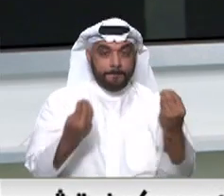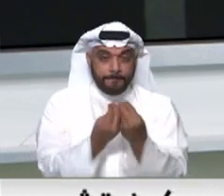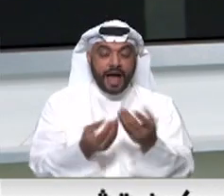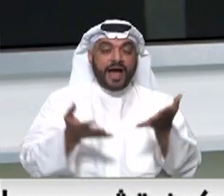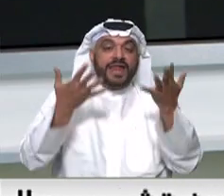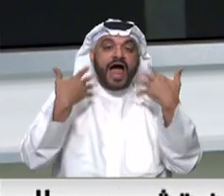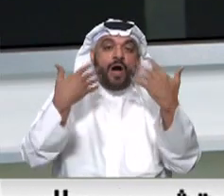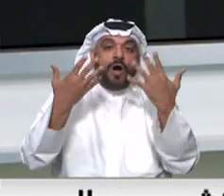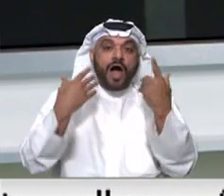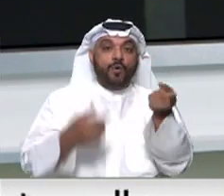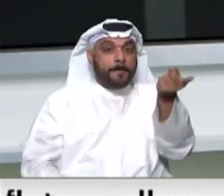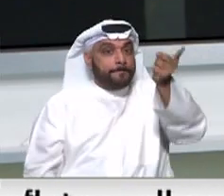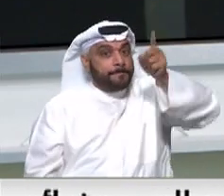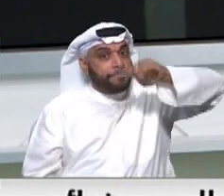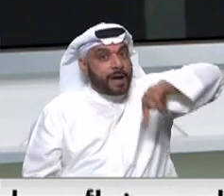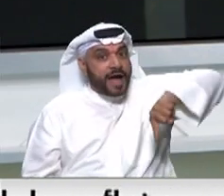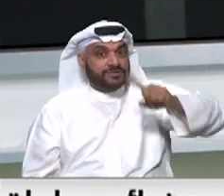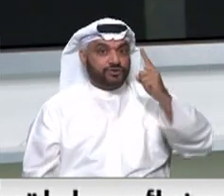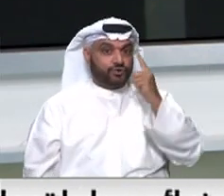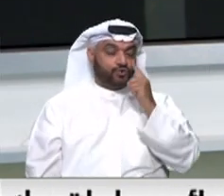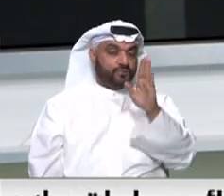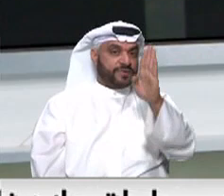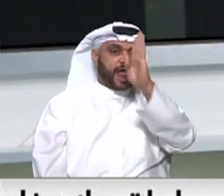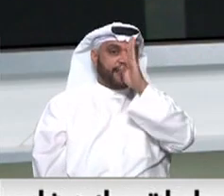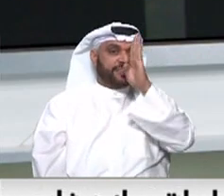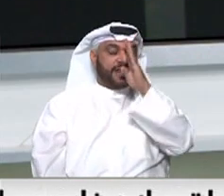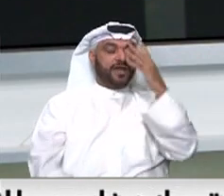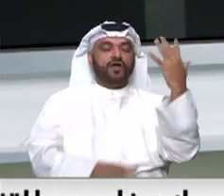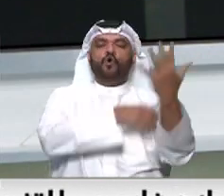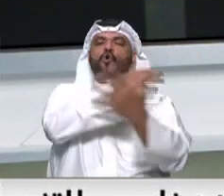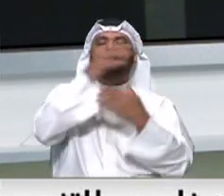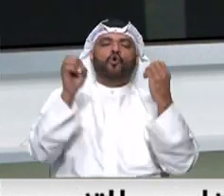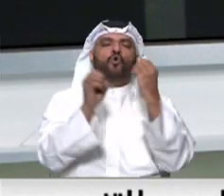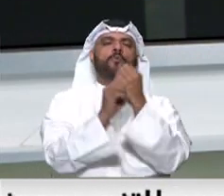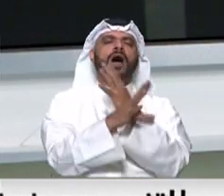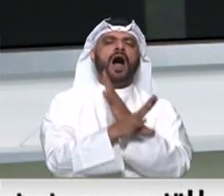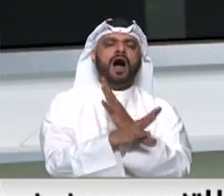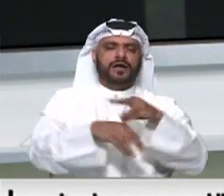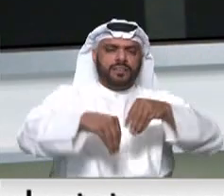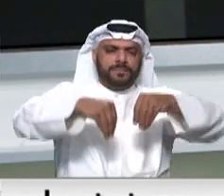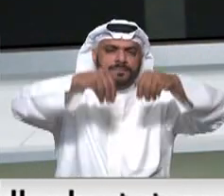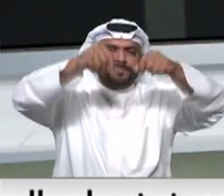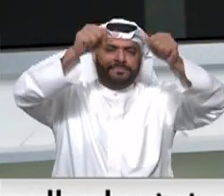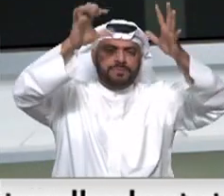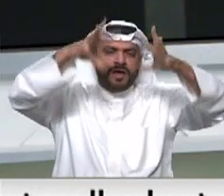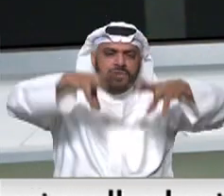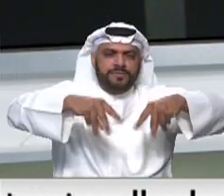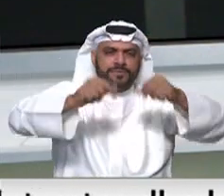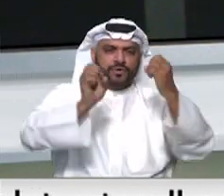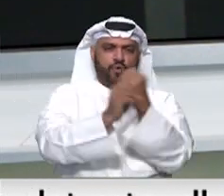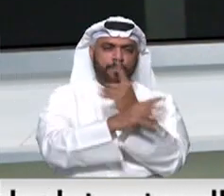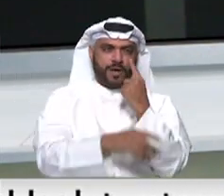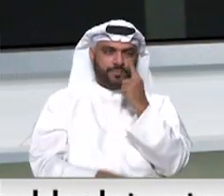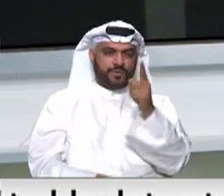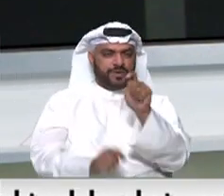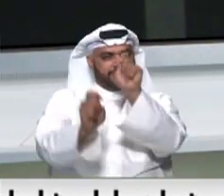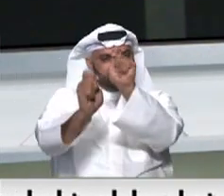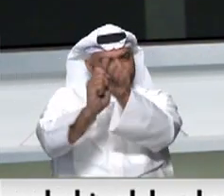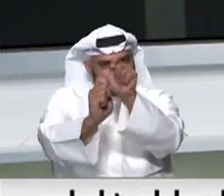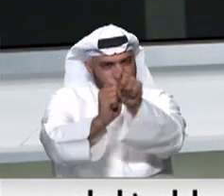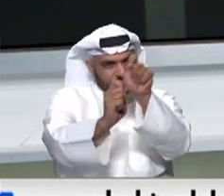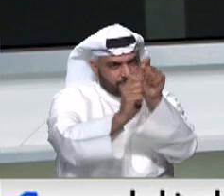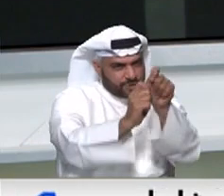ليوم الغد على فترات تكون مثيره للغبار خاصه مكشوفه قفاض الرؤيه وارد اعزائي المشاهدين اذا ننصح